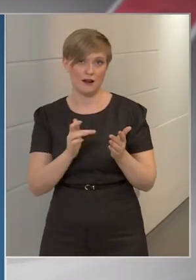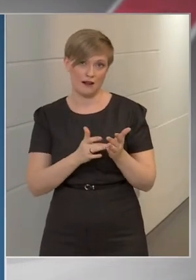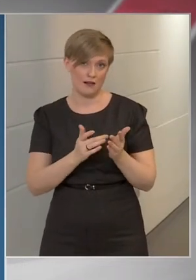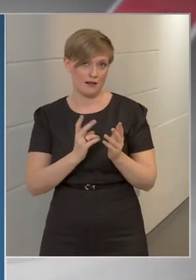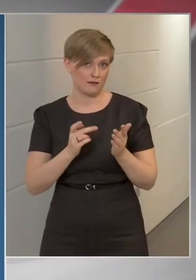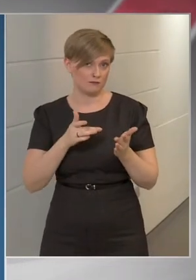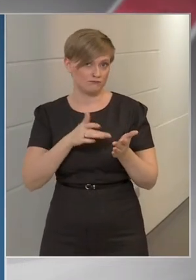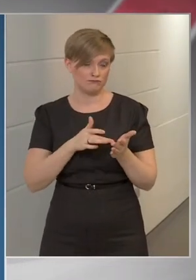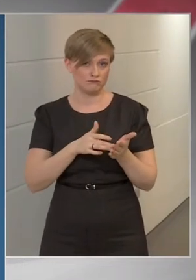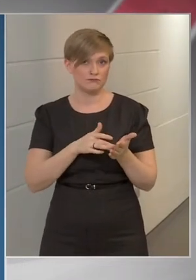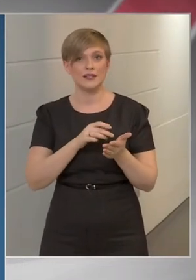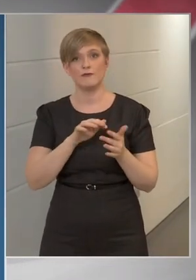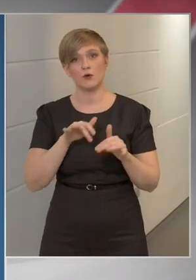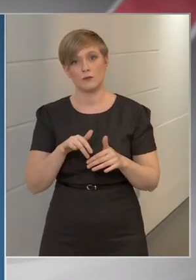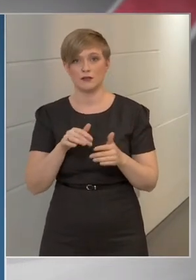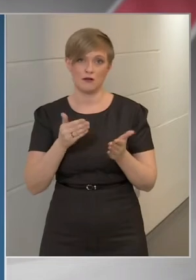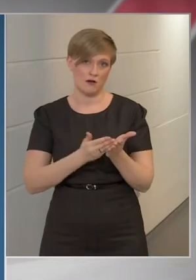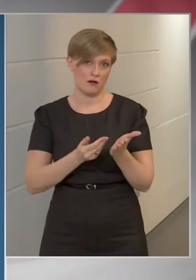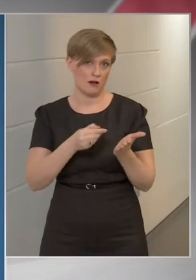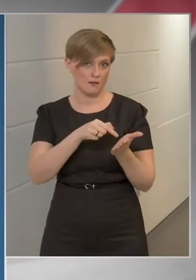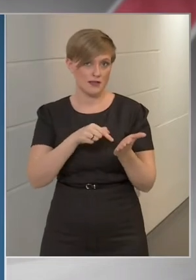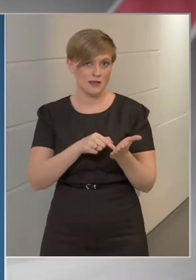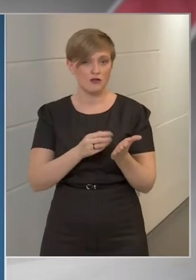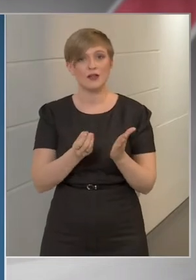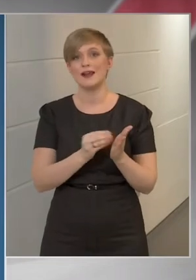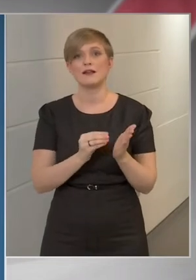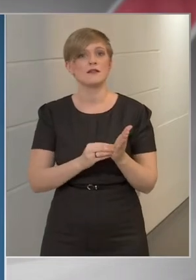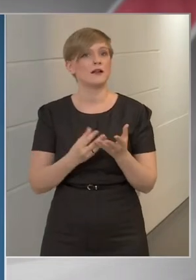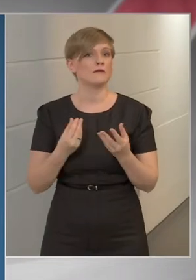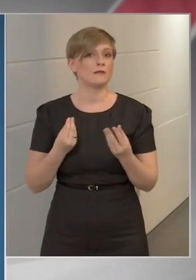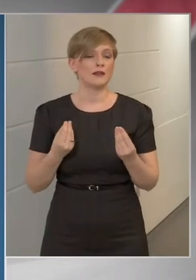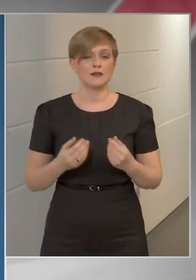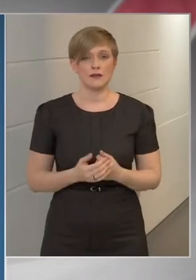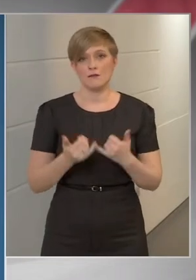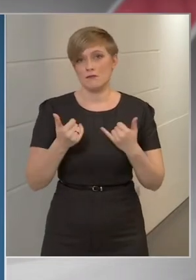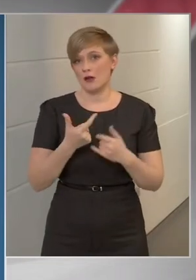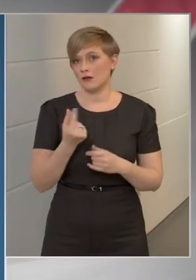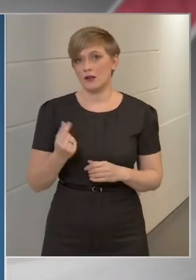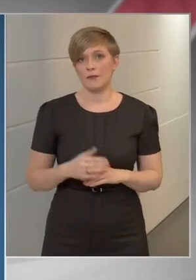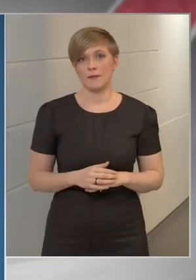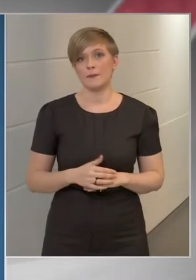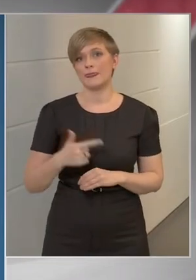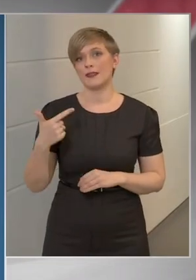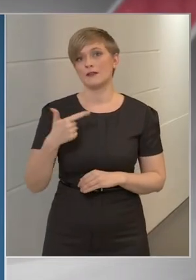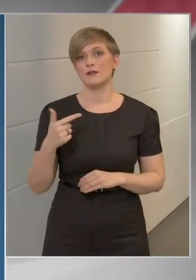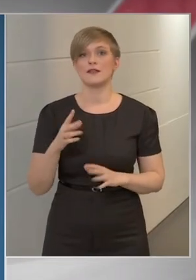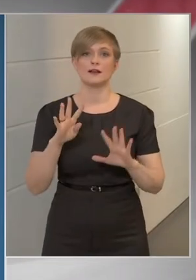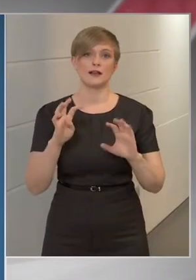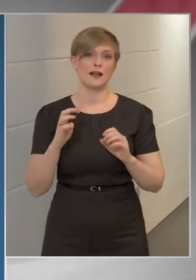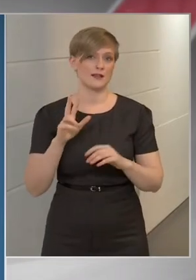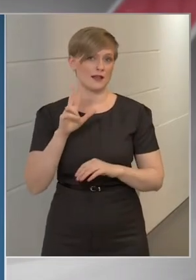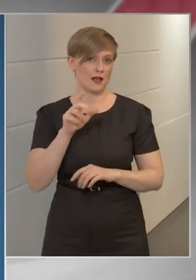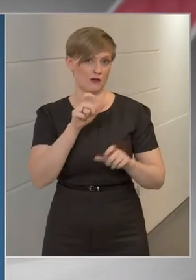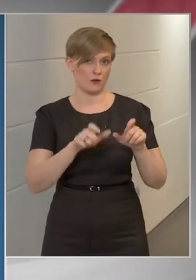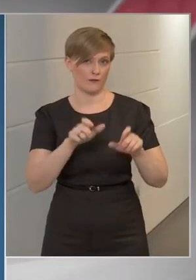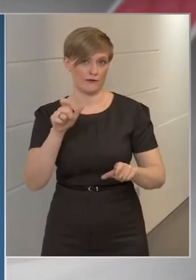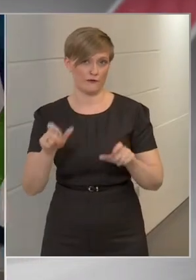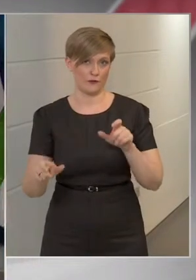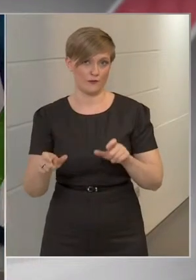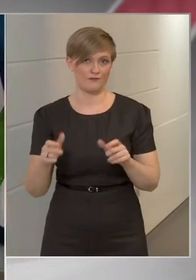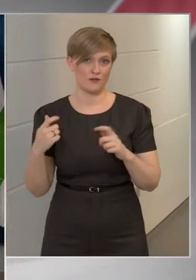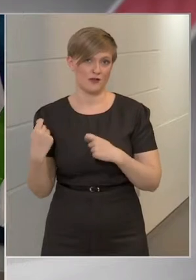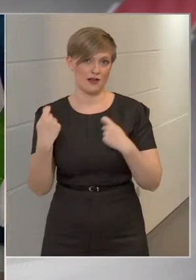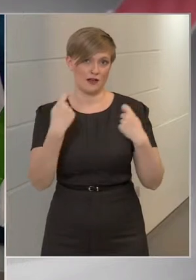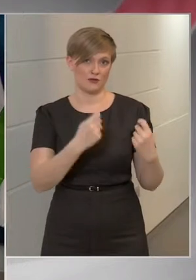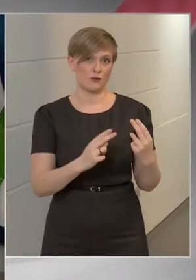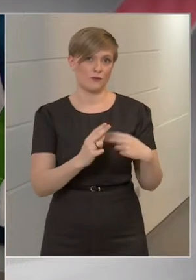mobiltelefonra tölthető informatikai alkalmazással regisztrált felhasználóink a mai napon 2.903-an vannak. És most